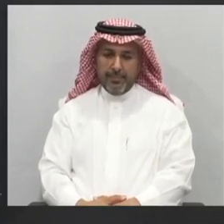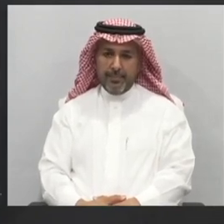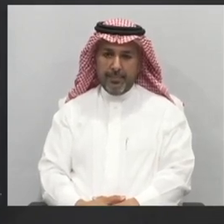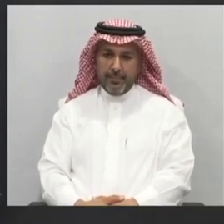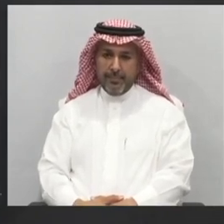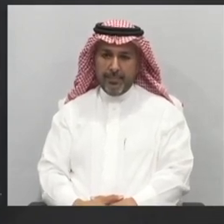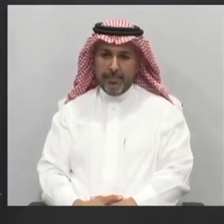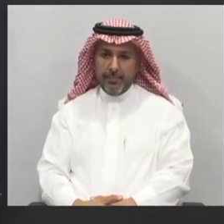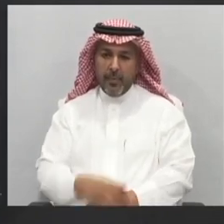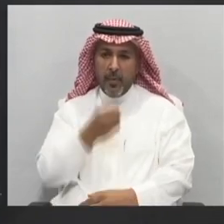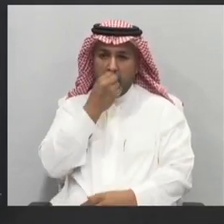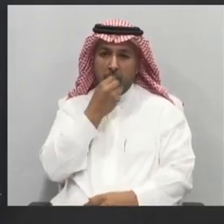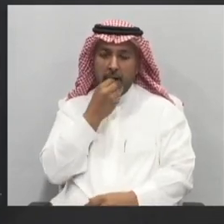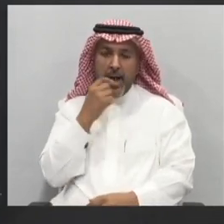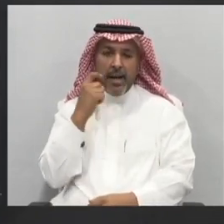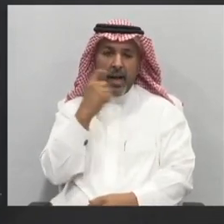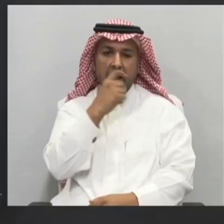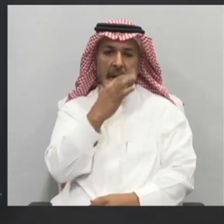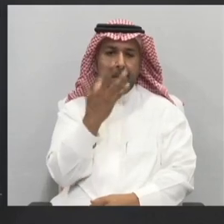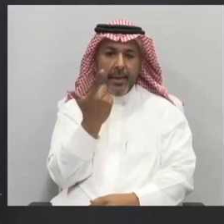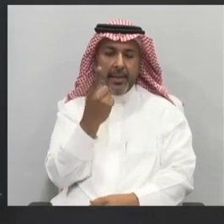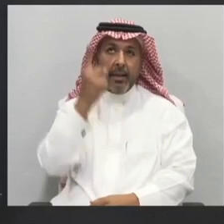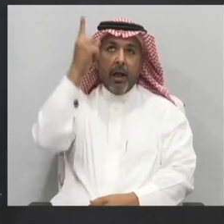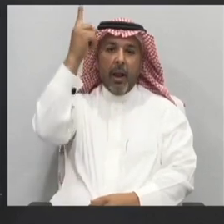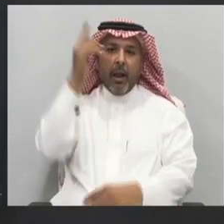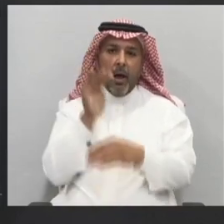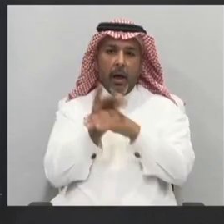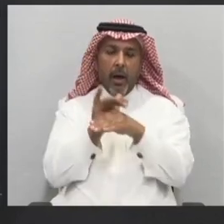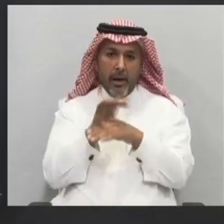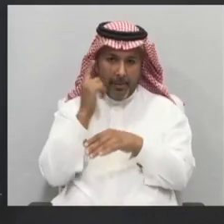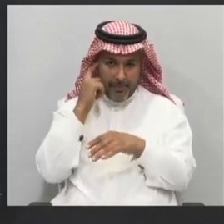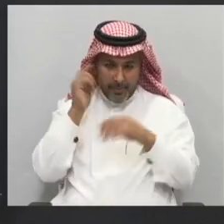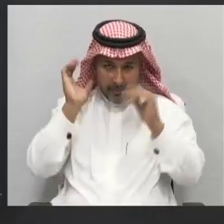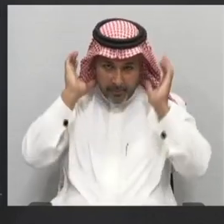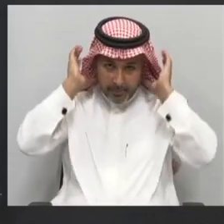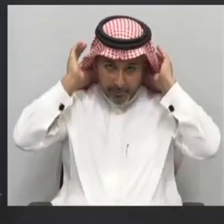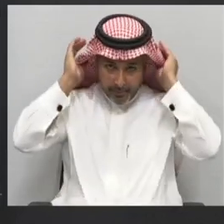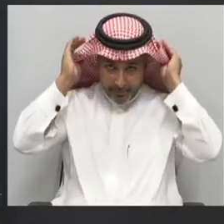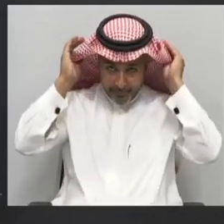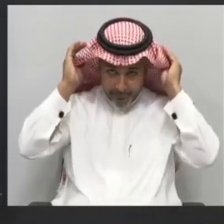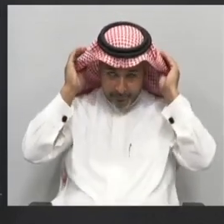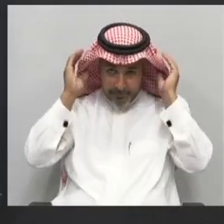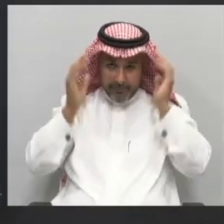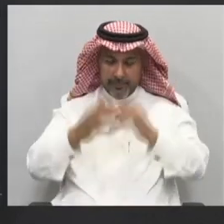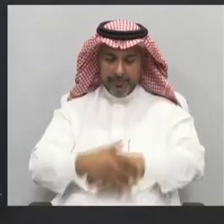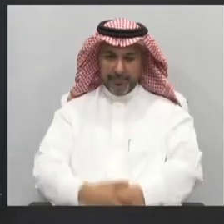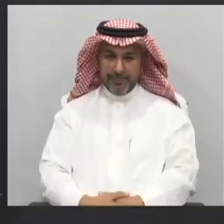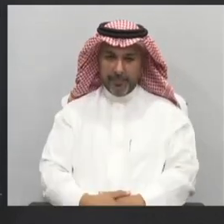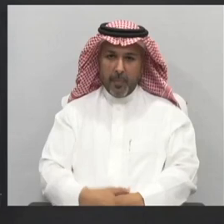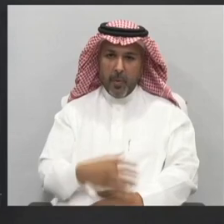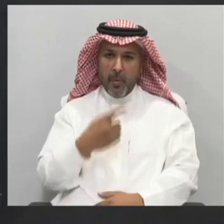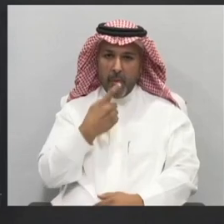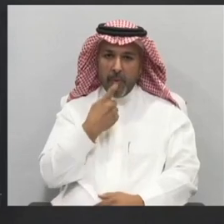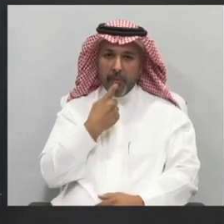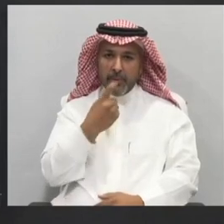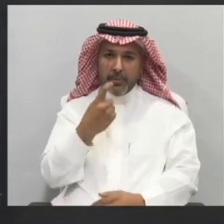وجود الله سبحانه وتعالى تحدى قريش وهم اهل البلاغه والفصاحه على ان ياتوا بسوره ما استطاعوا تحداهم على